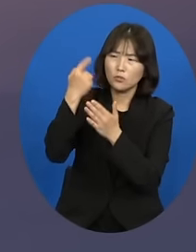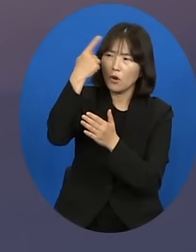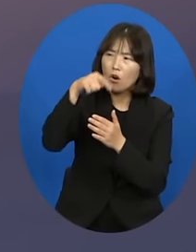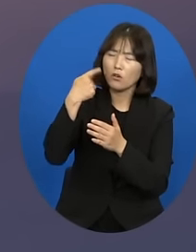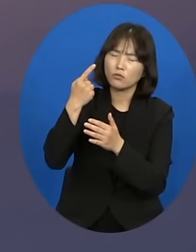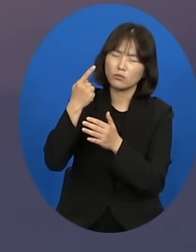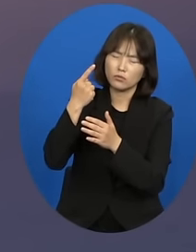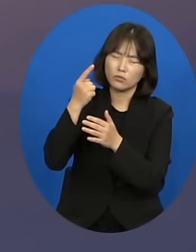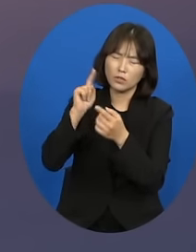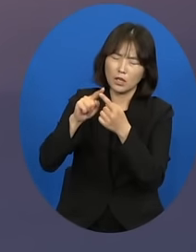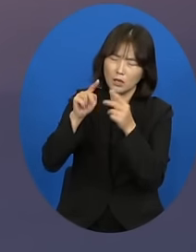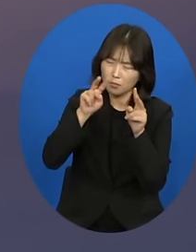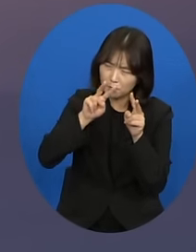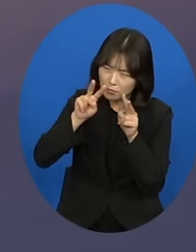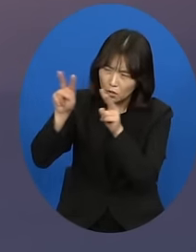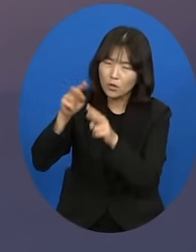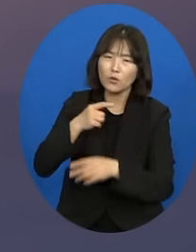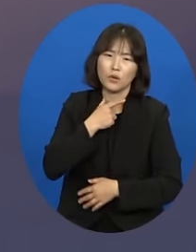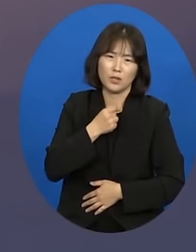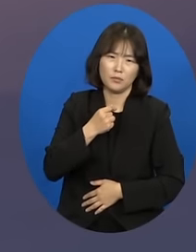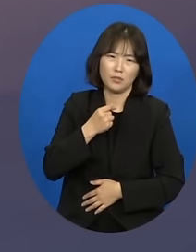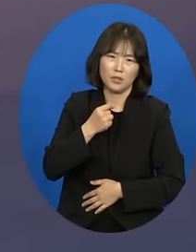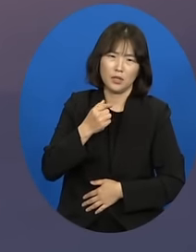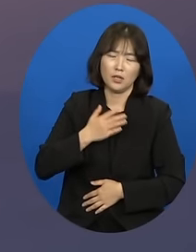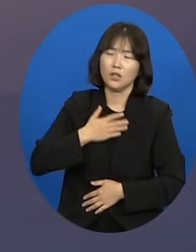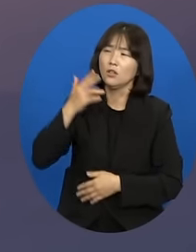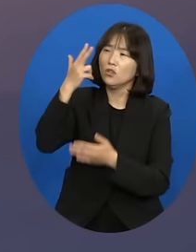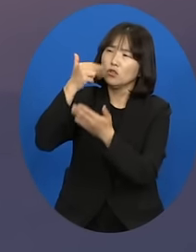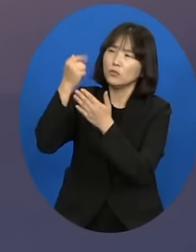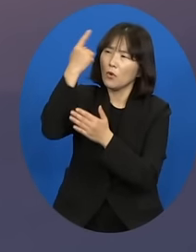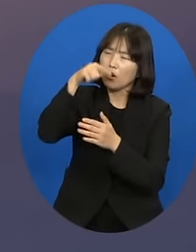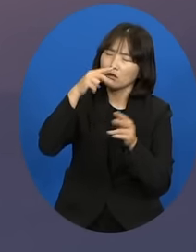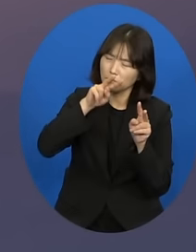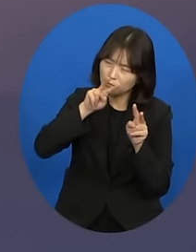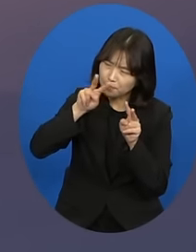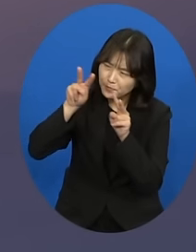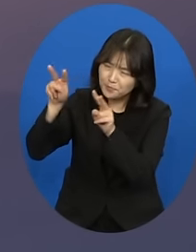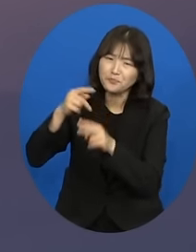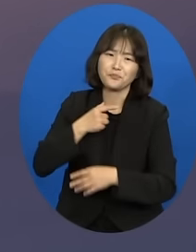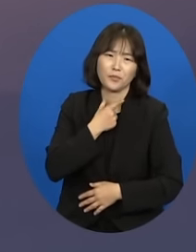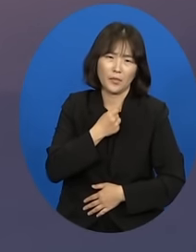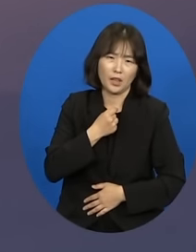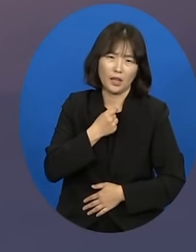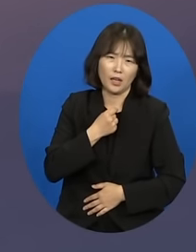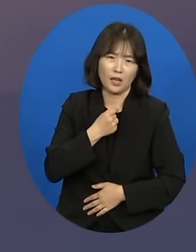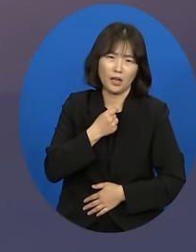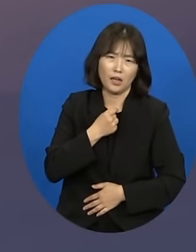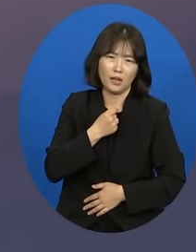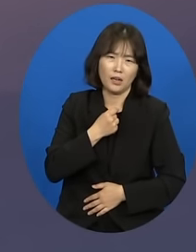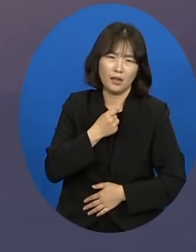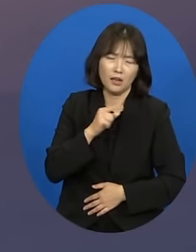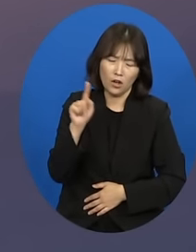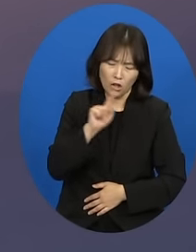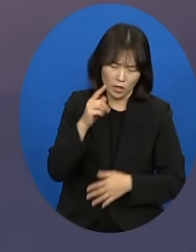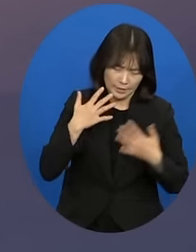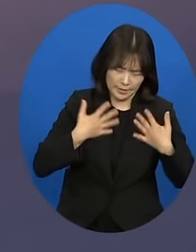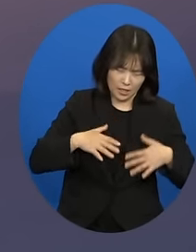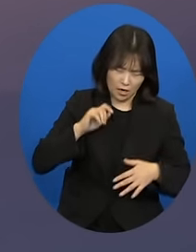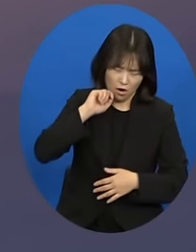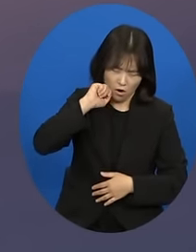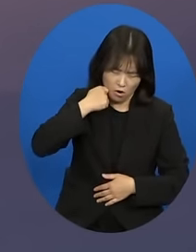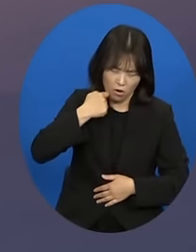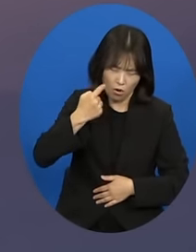구하겠습니다. 저는 주님의 얼굴을 볼 것입니다. 저는 그 어떤 약함과 그 어떤 어려움이